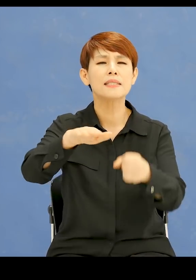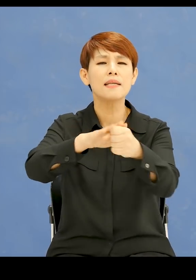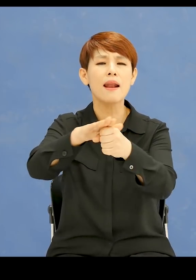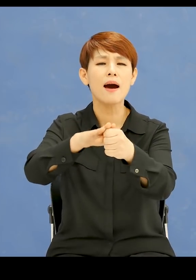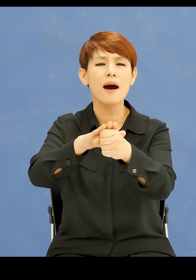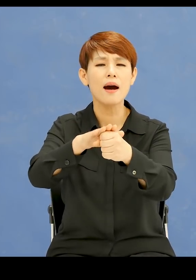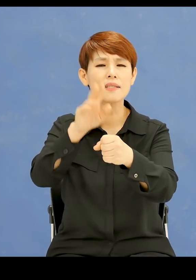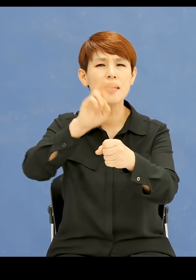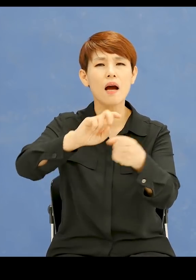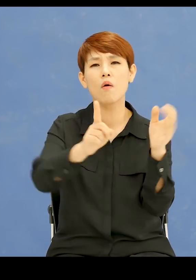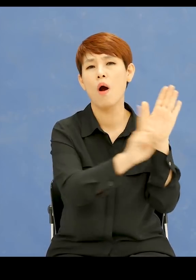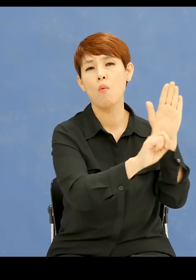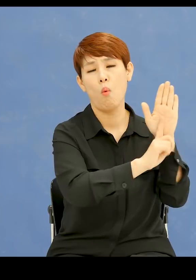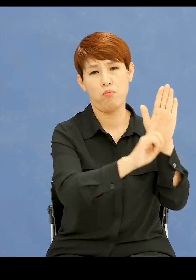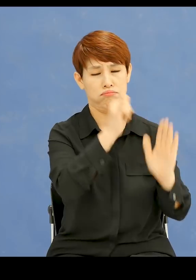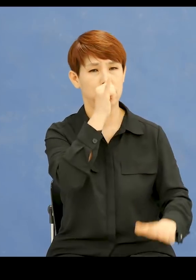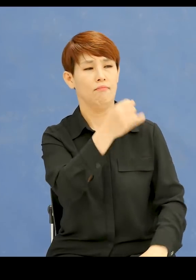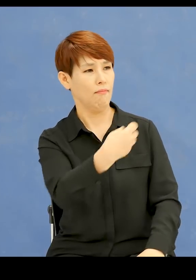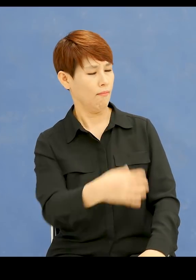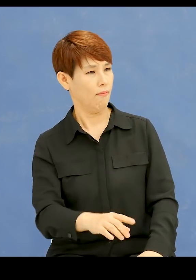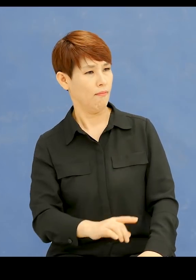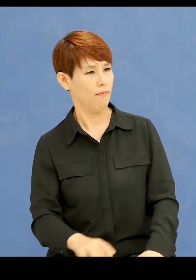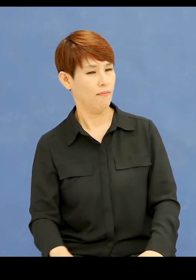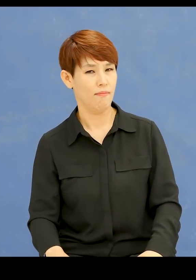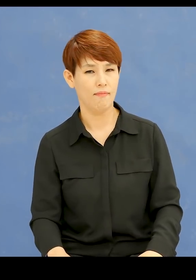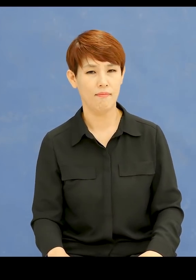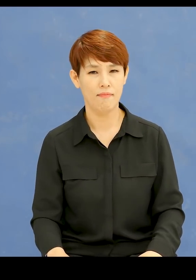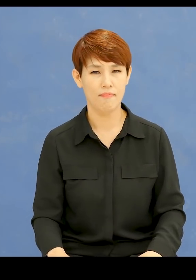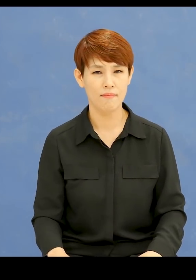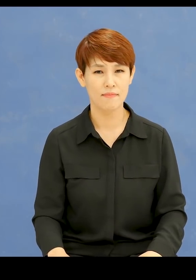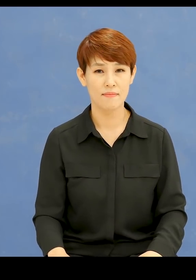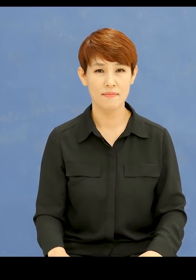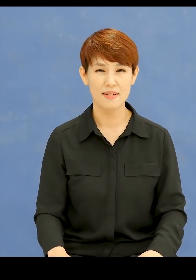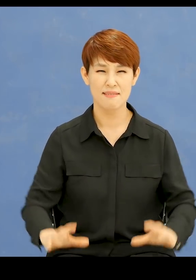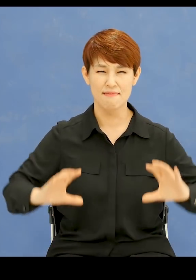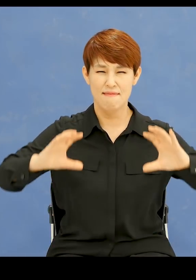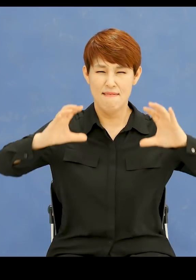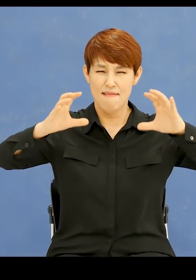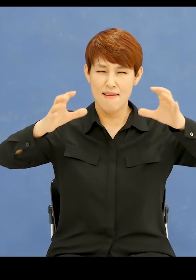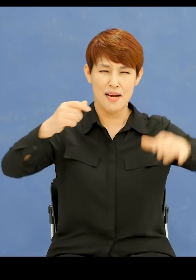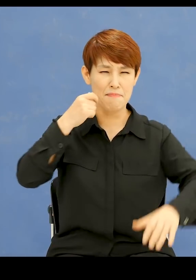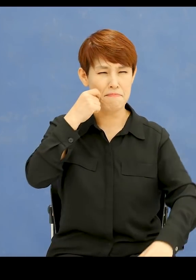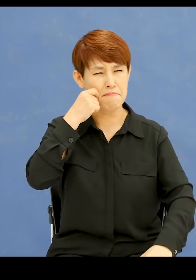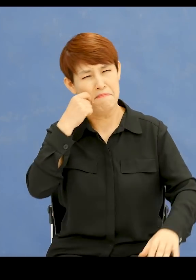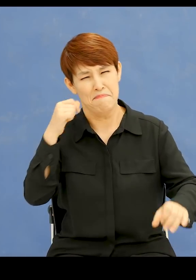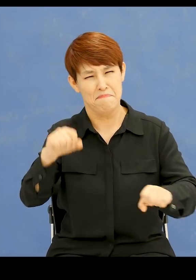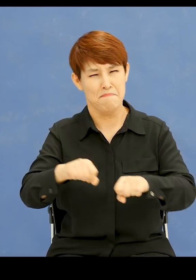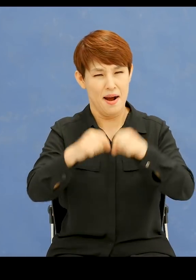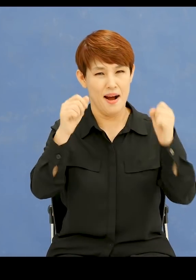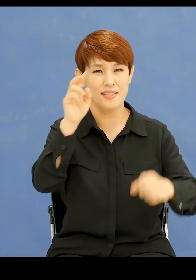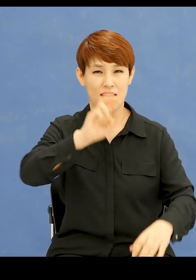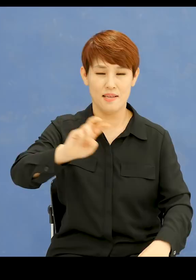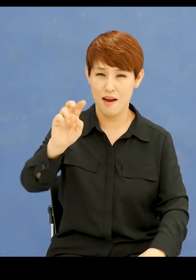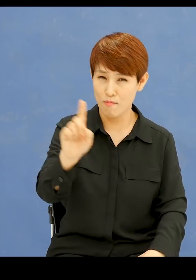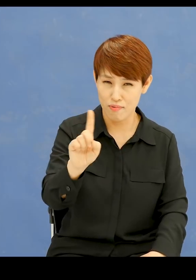곡을 광고를 하는 거예요. 막 꿈에. 지금 전 세계를 강타하는 찬양곡이 있습니다.